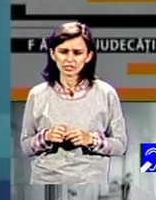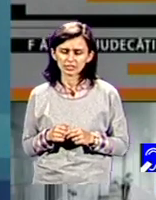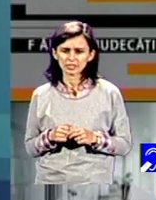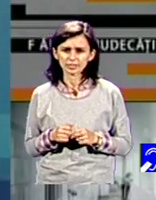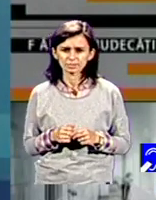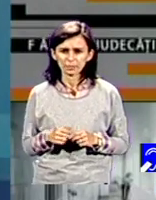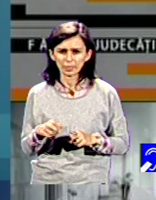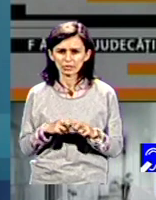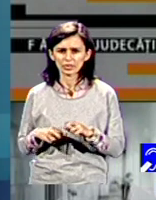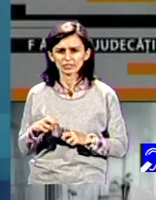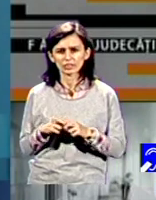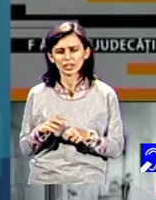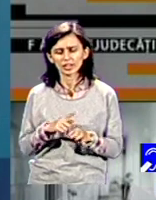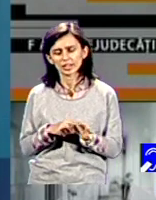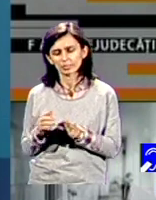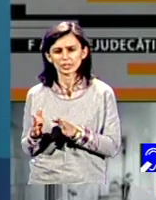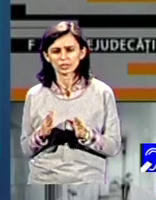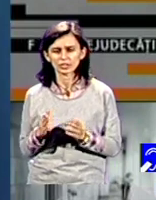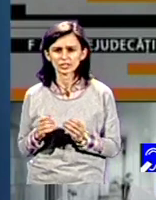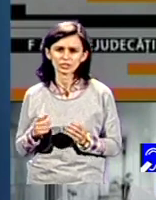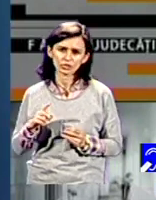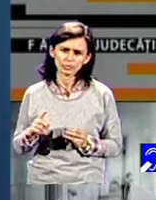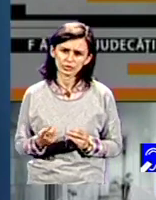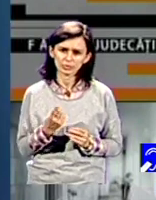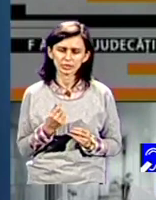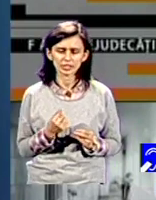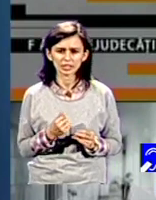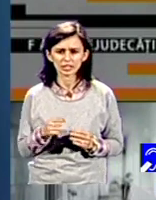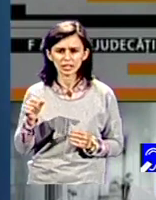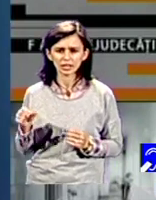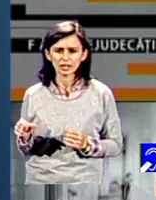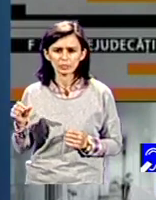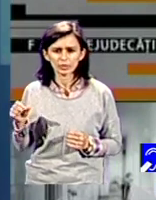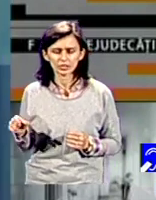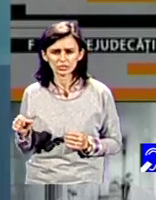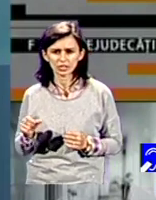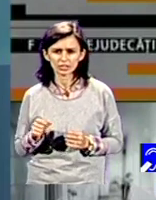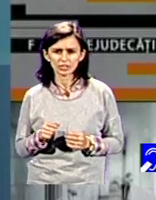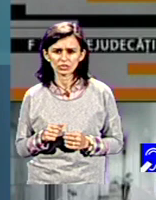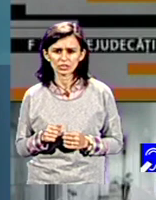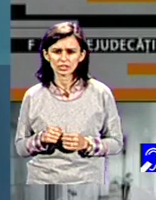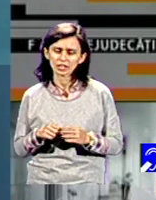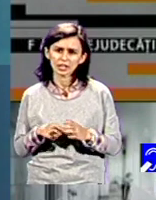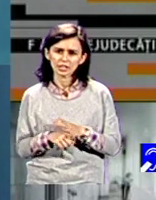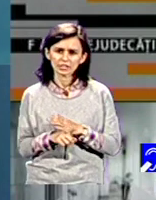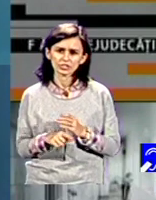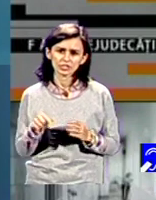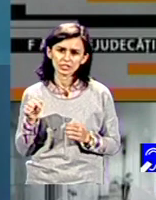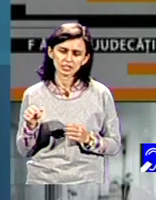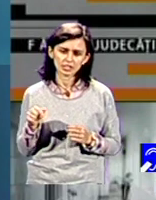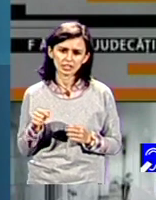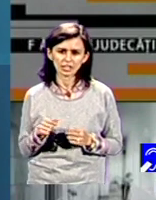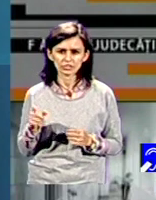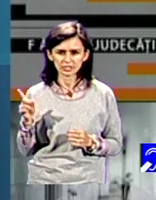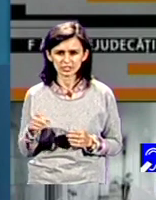periodică o reevaluare și o posibilitate a persoanei puse sub interdicție de a ieși de sub această interfață